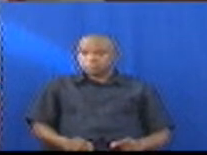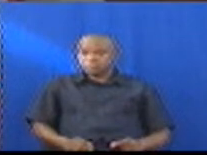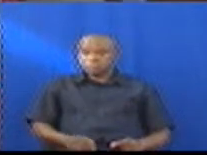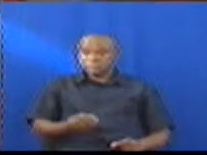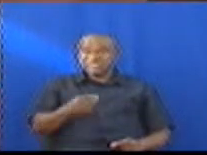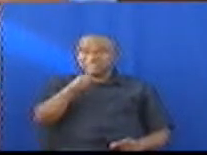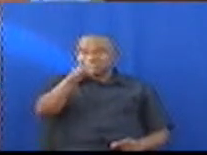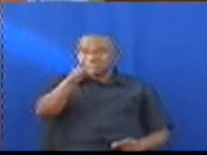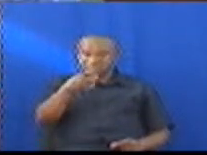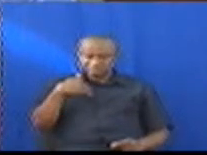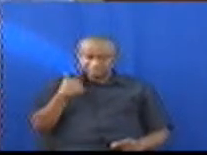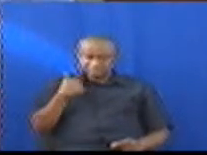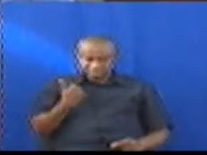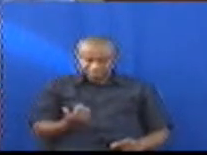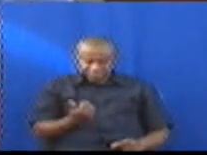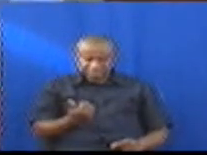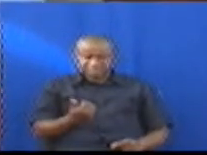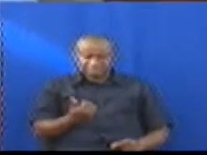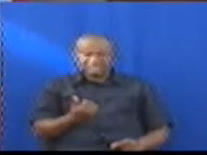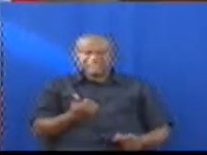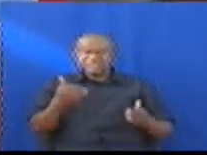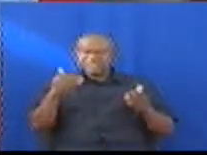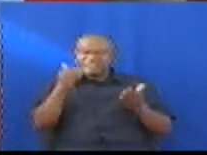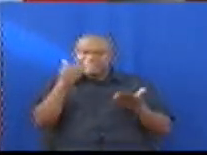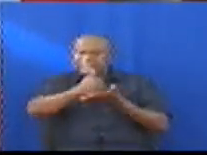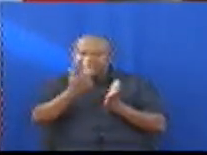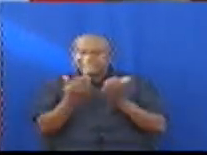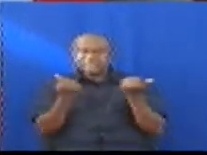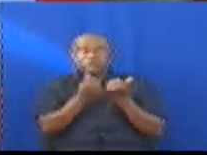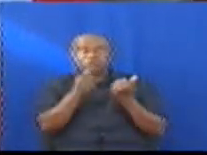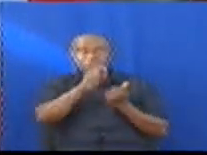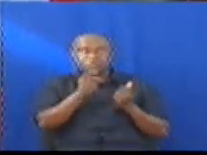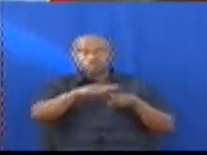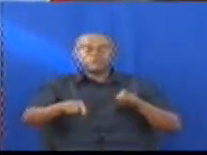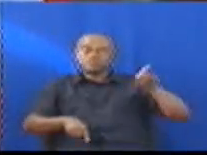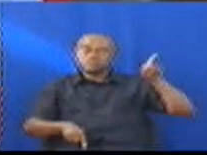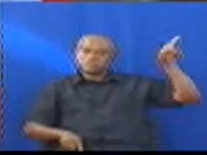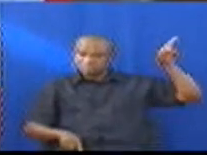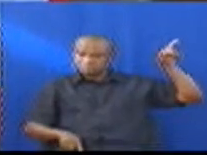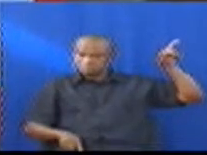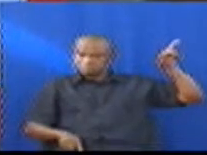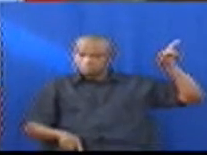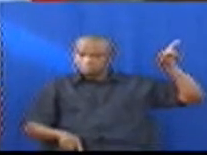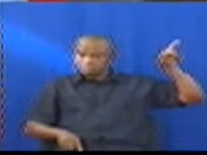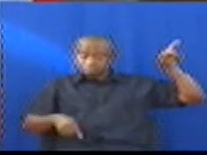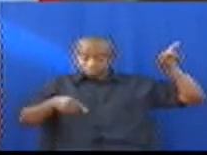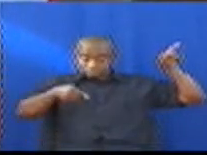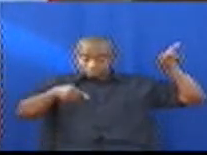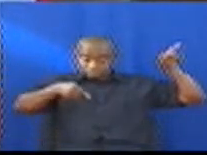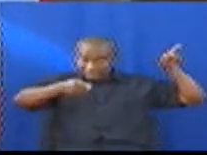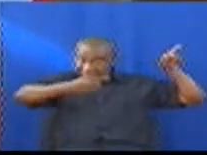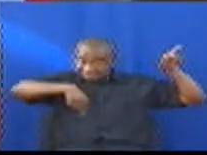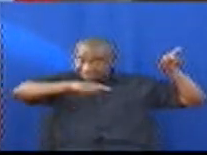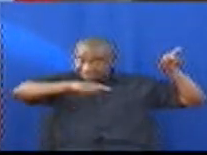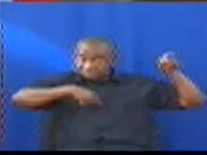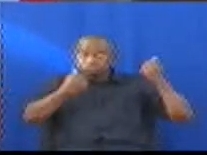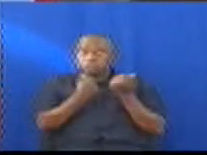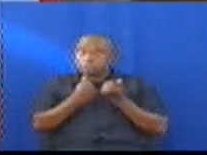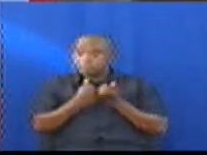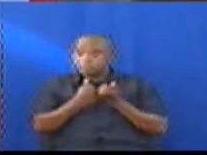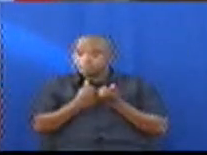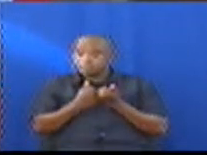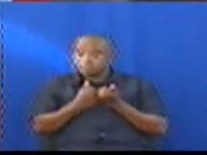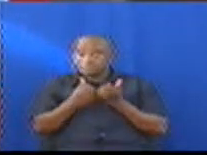kuundwa na muhimili mwingine. Sisi tunatunga sheria hiyo, sisi shame, hatuonei wivu taasisi